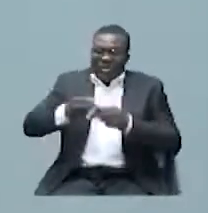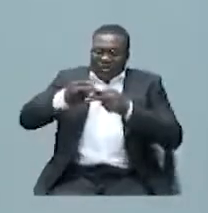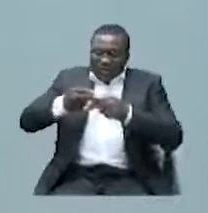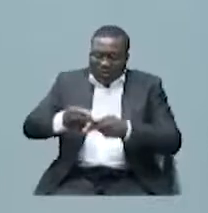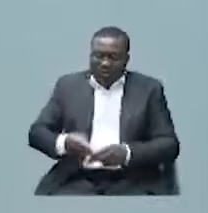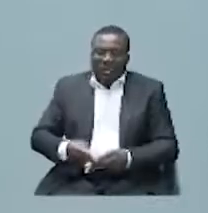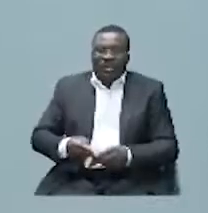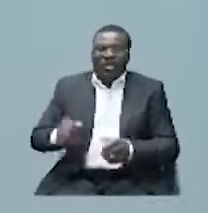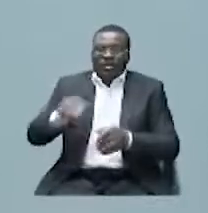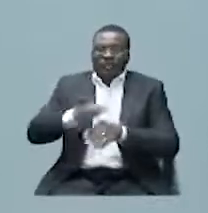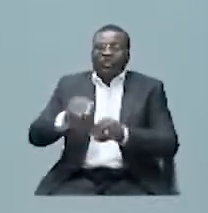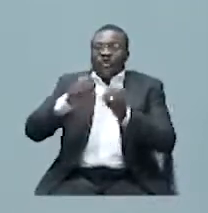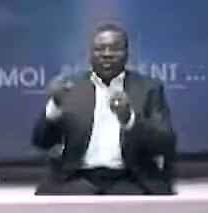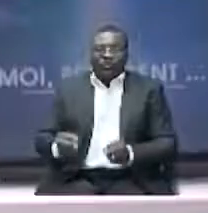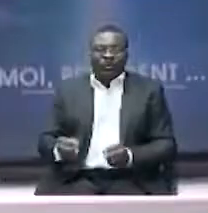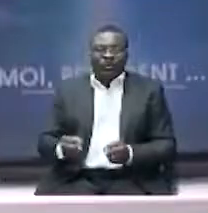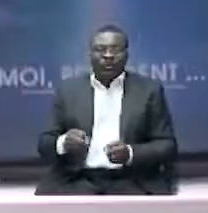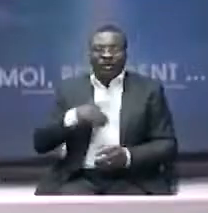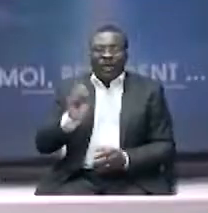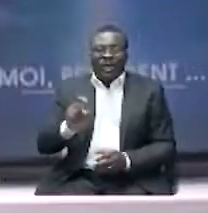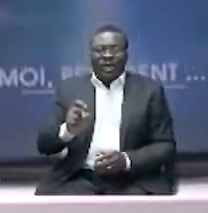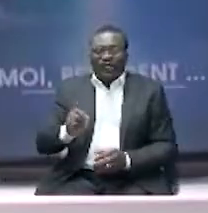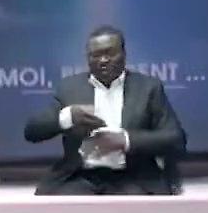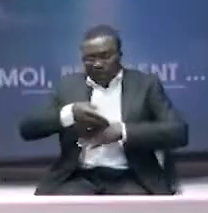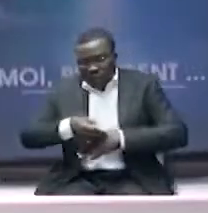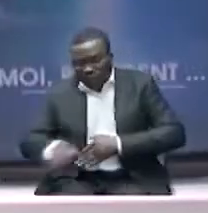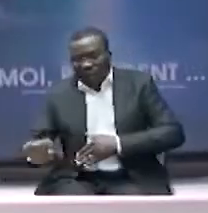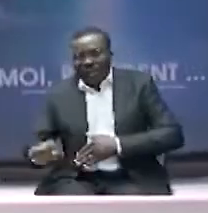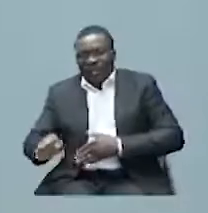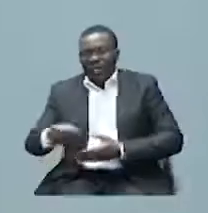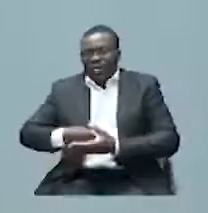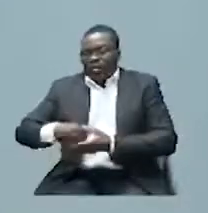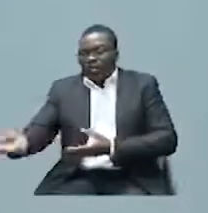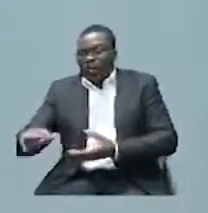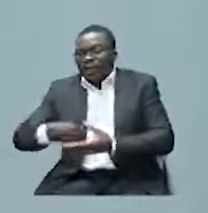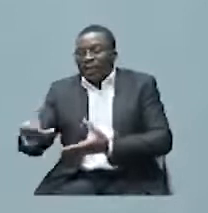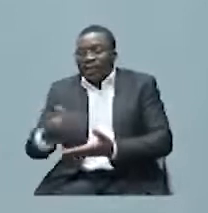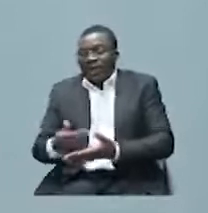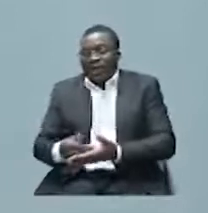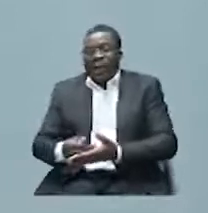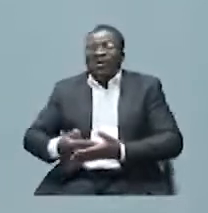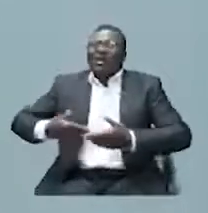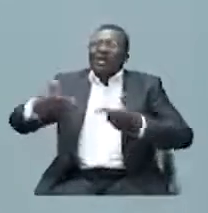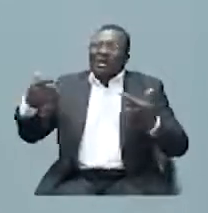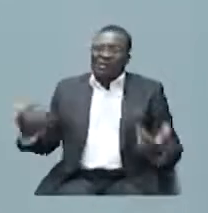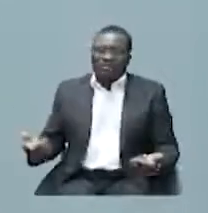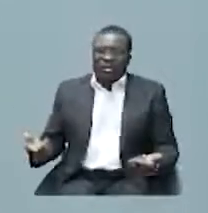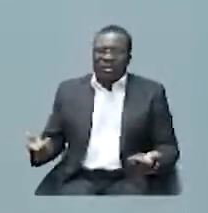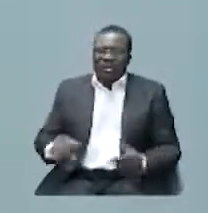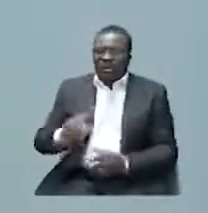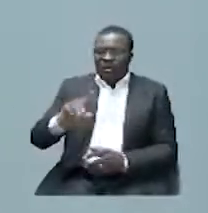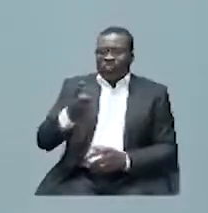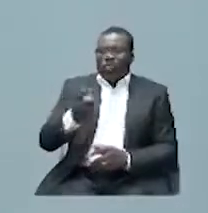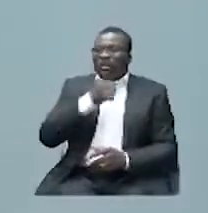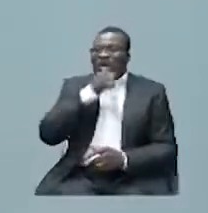les solutions. Patrice Talon. Alors, il faut relancer, il faut investir, l'État doit investir massivement dans le secteur de l'agriculture qui est le premier secteur de